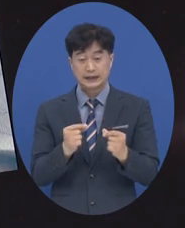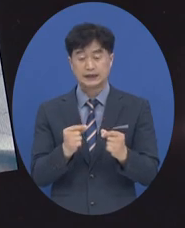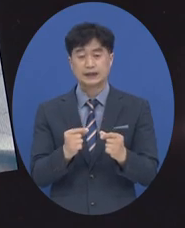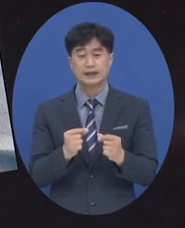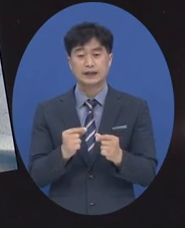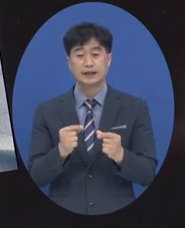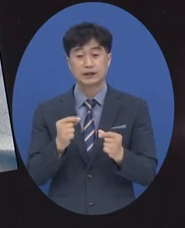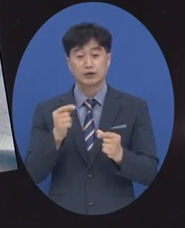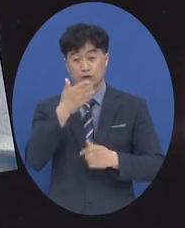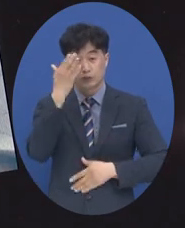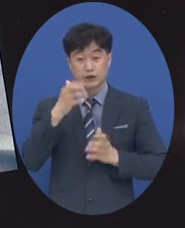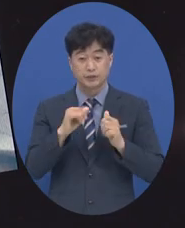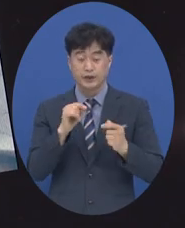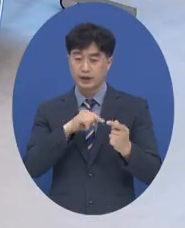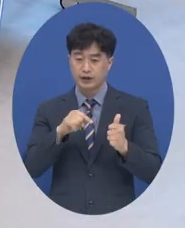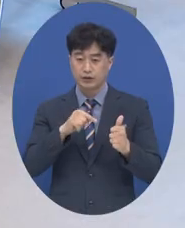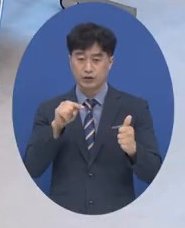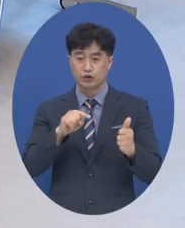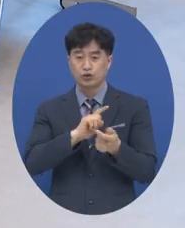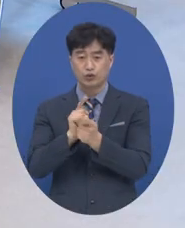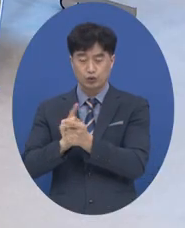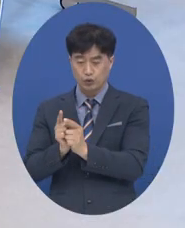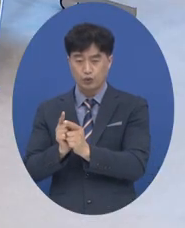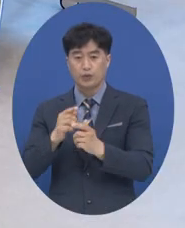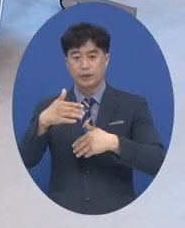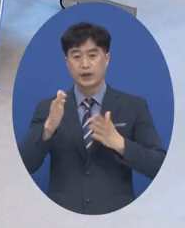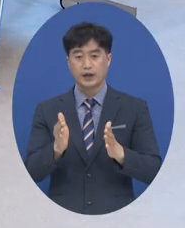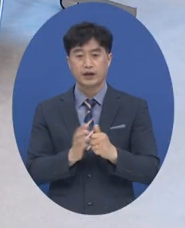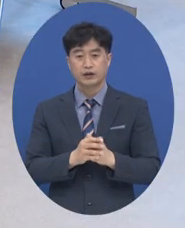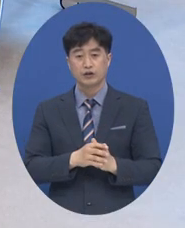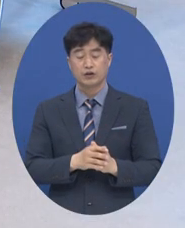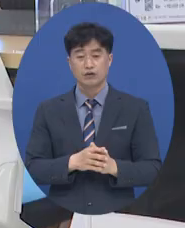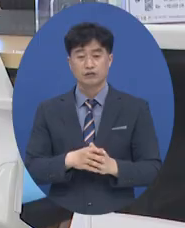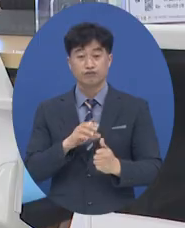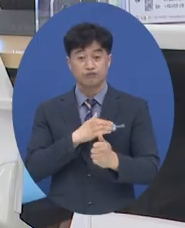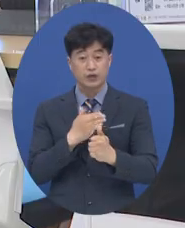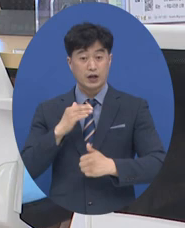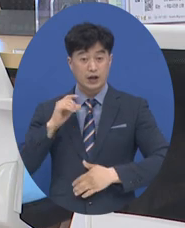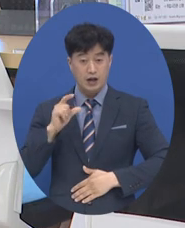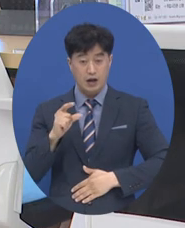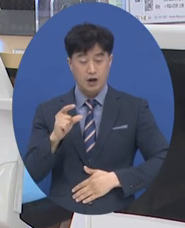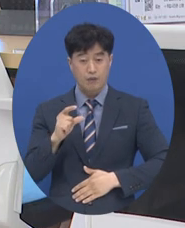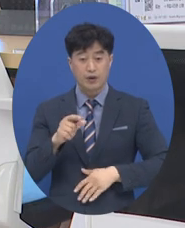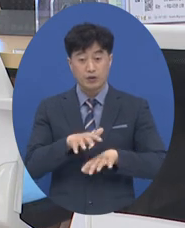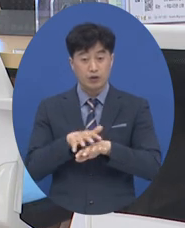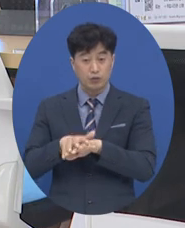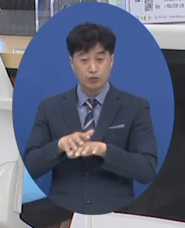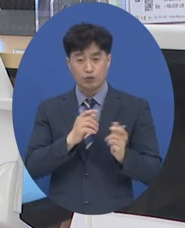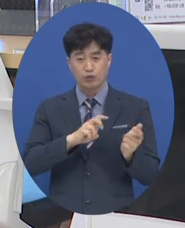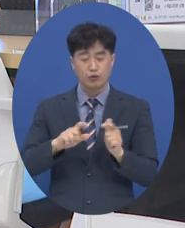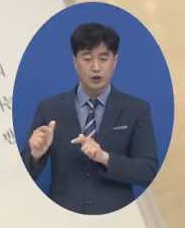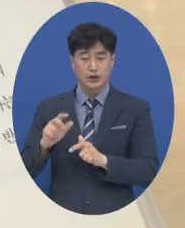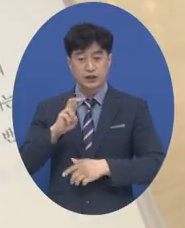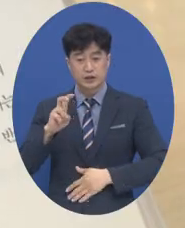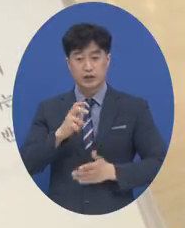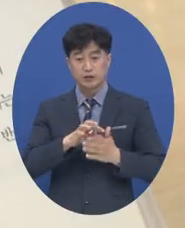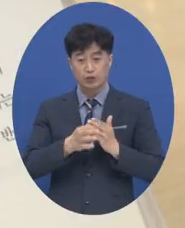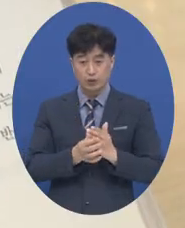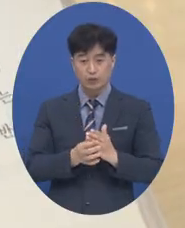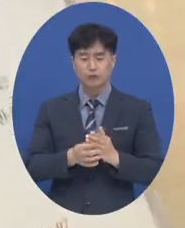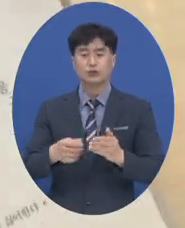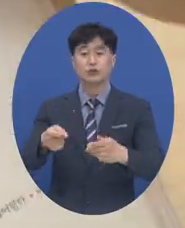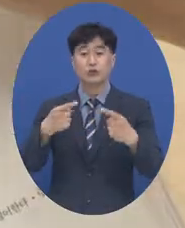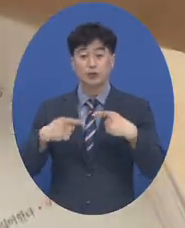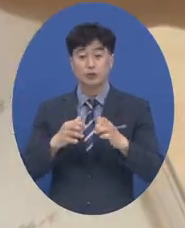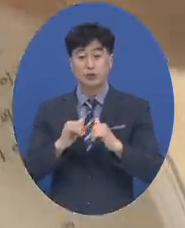클래스입니다 역량 강화와 문화 취미 네트워크 등 연간 120여개 프로그램이 운영되고 참여 인원은 천 4백여